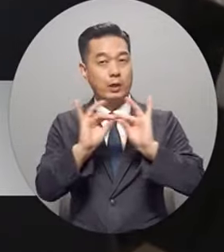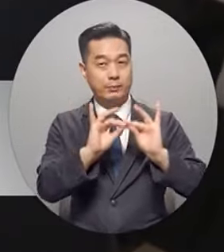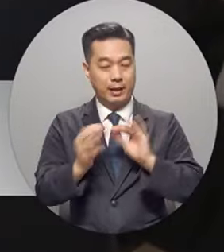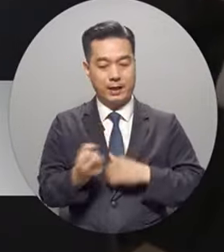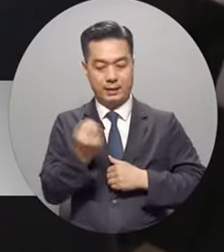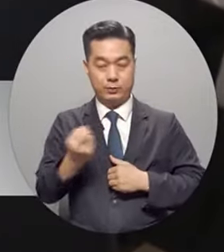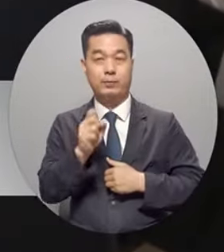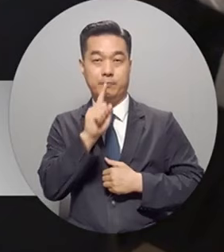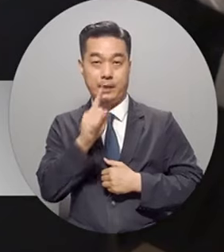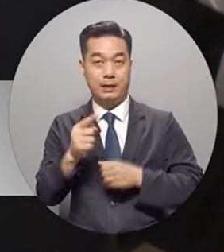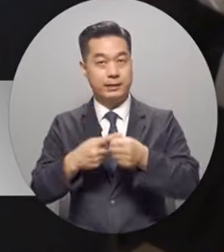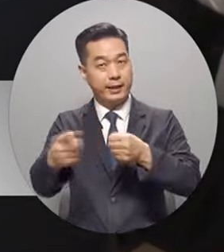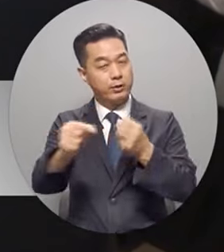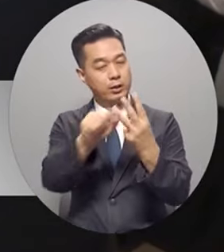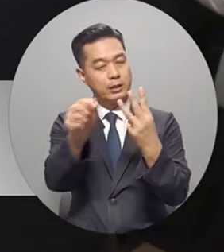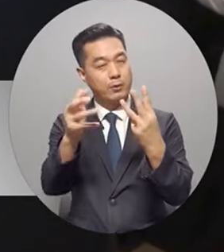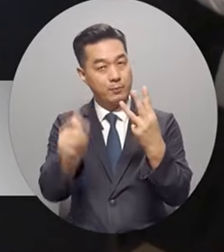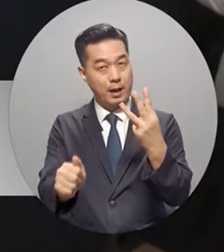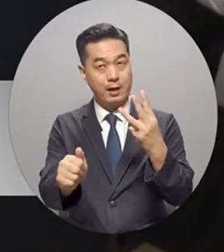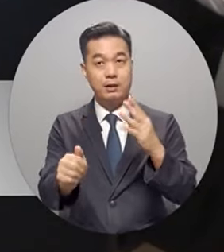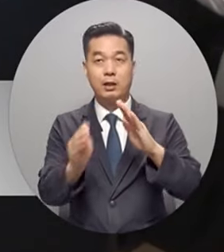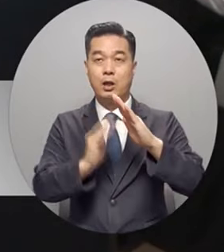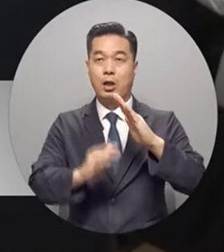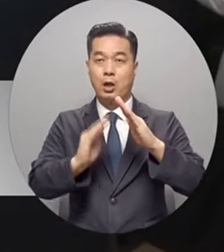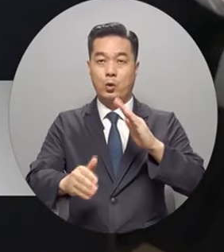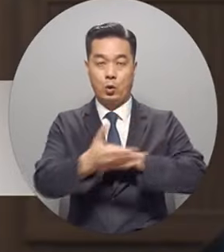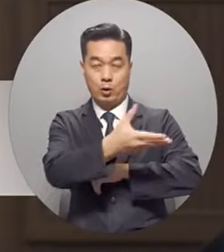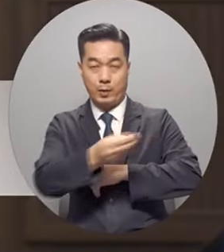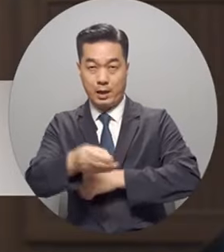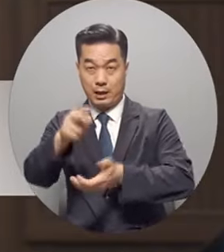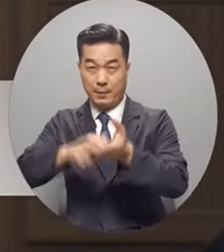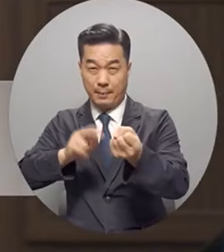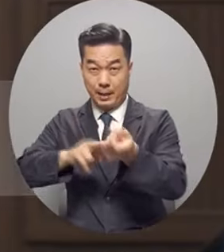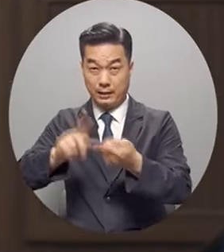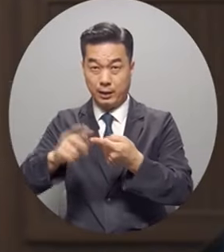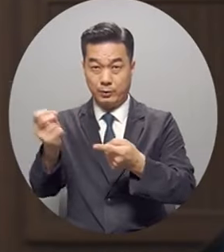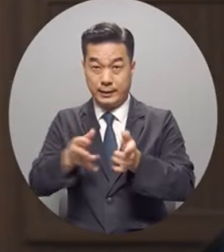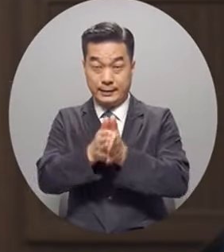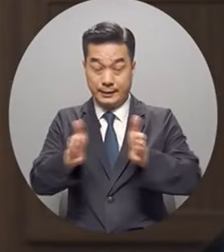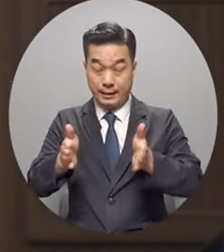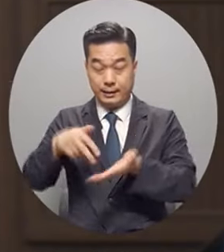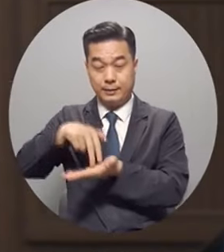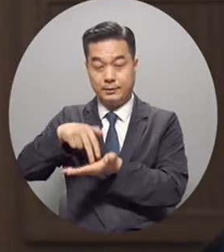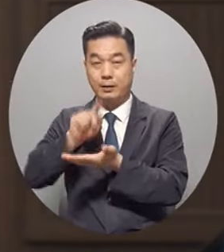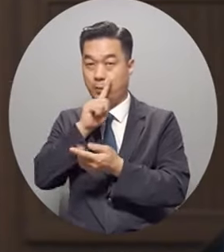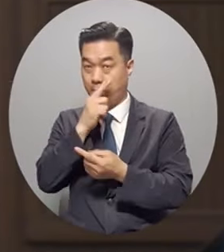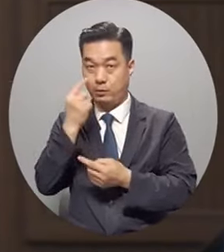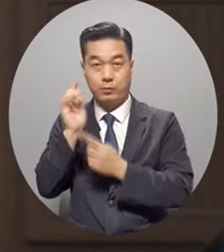내년 3월 말 공매도를 재개한다는 기존 정부 입장을 재확인했습니다.